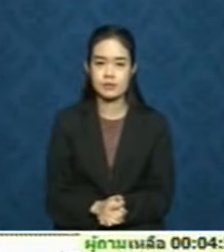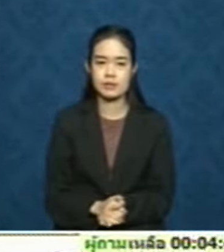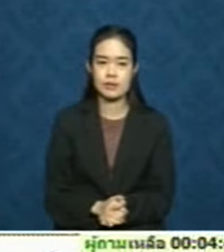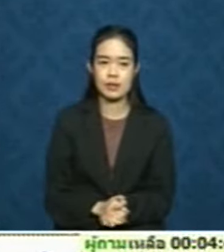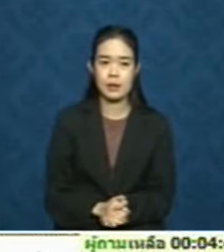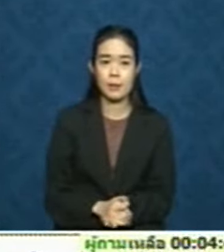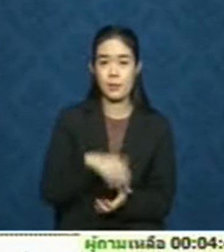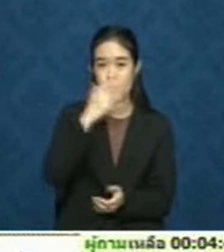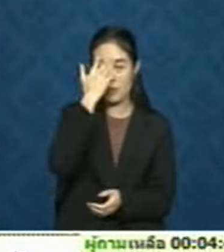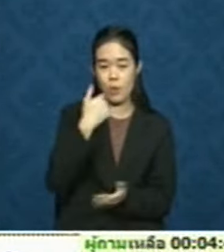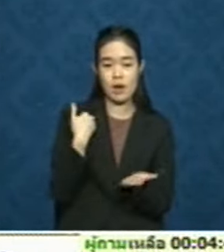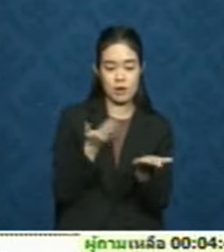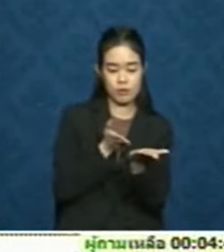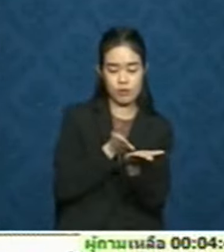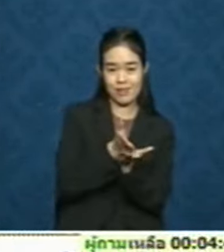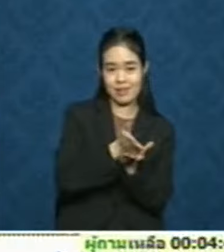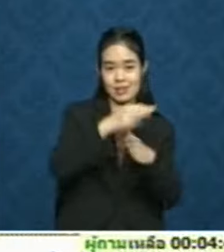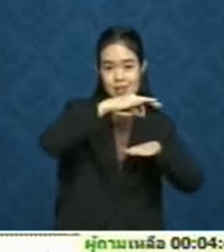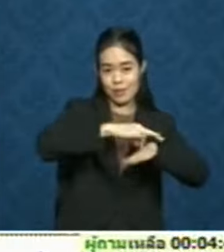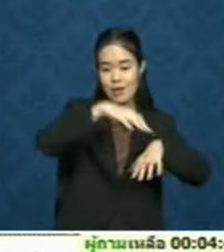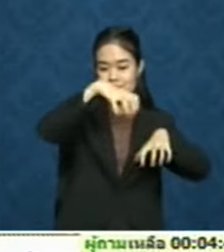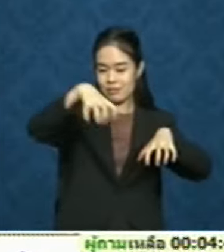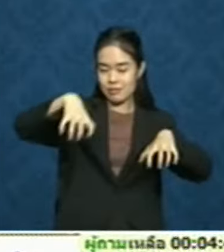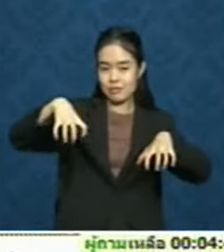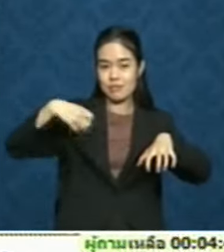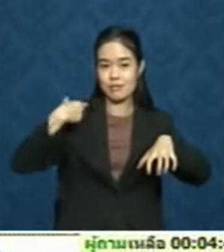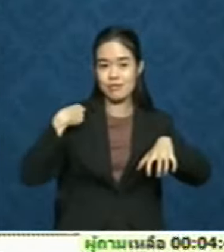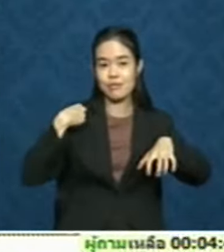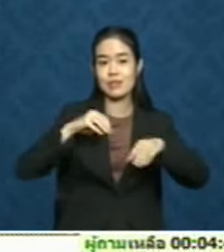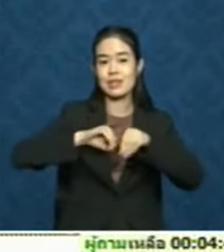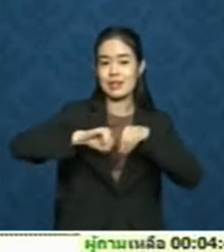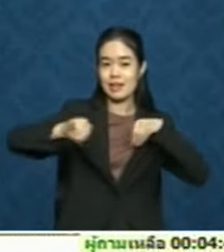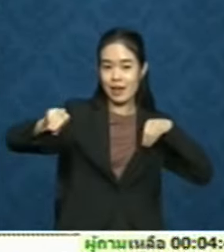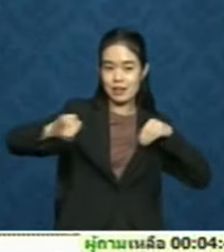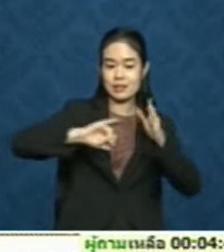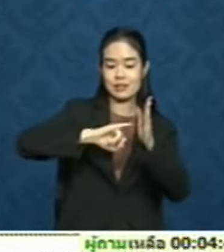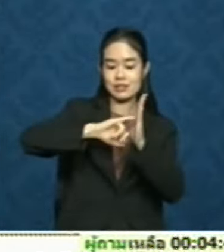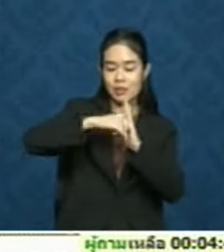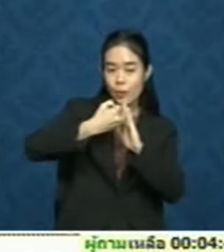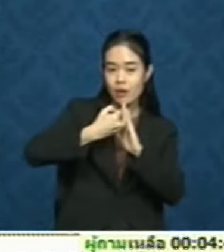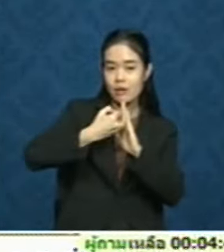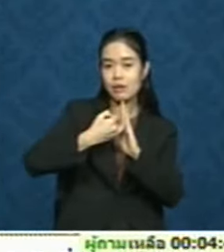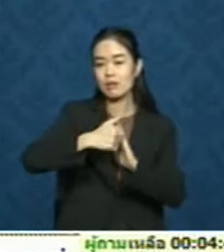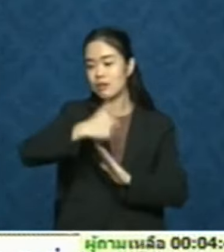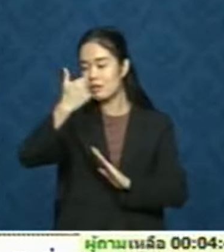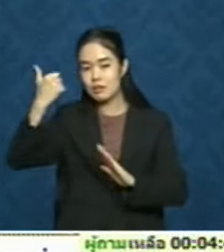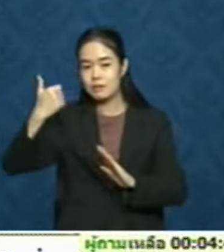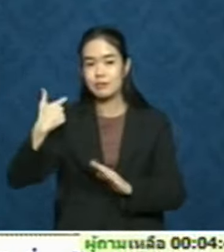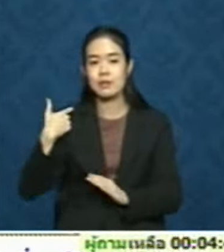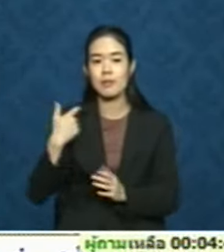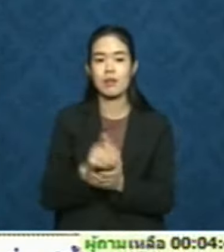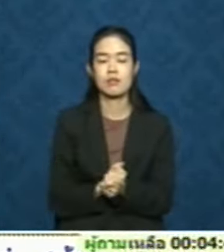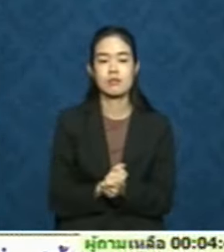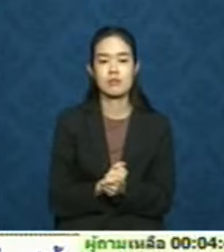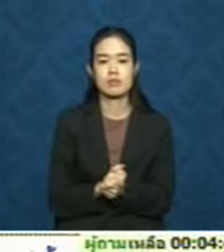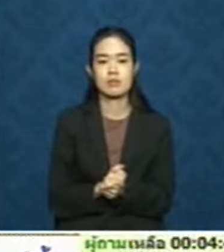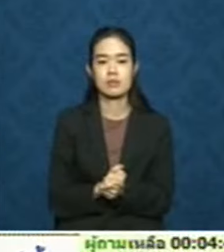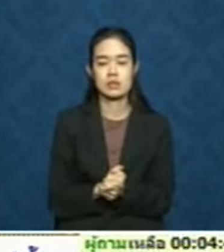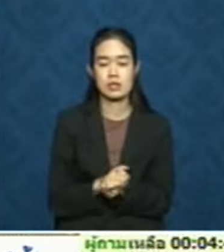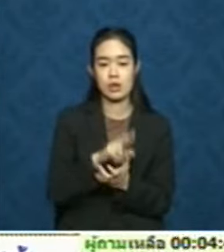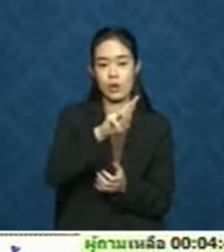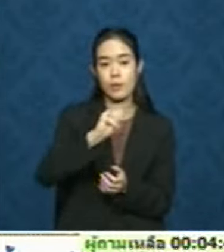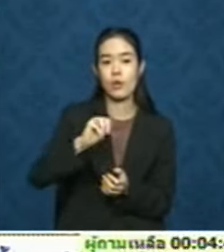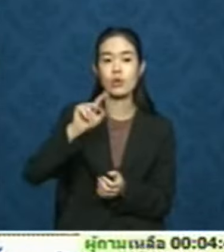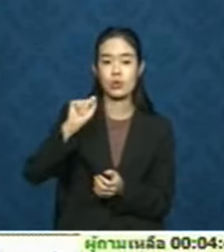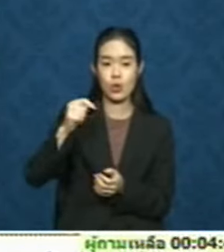ไกลเช่นจันทบุรีถ้าผู้ที่สมัครเรียนอยู่ในกรุงเทพเขาจะไปอยู่จันทบุรีหรือไปที่อื่นนั้นทำได้หรือไม่รัฐมนตรีผมเข้า